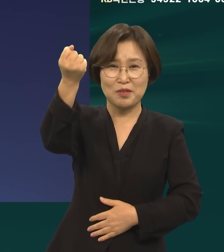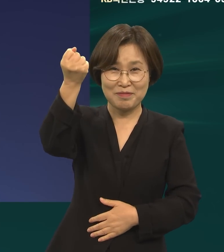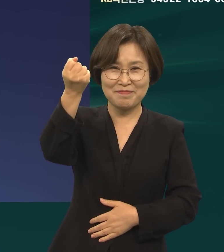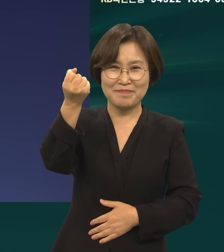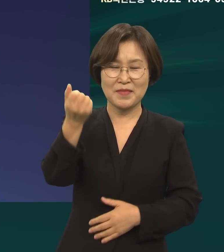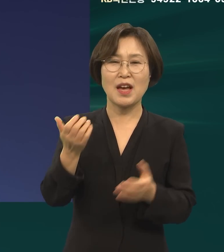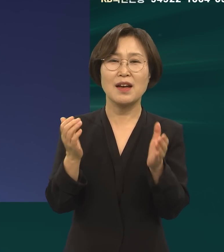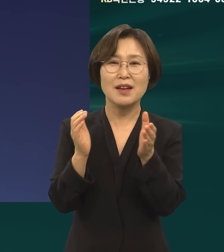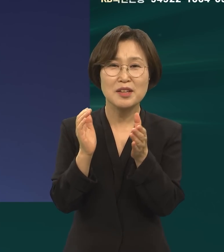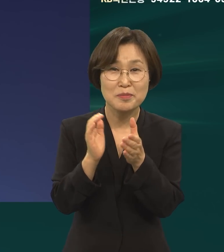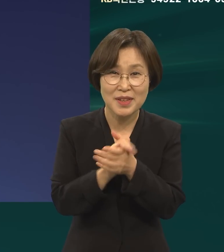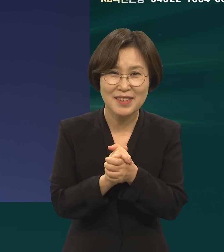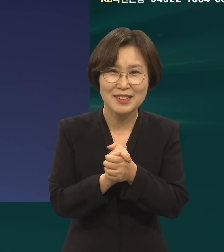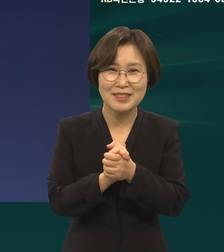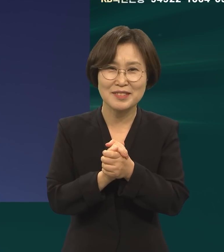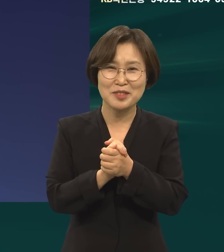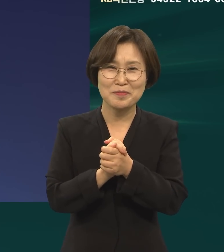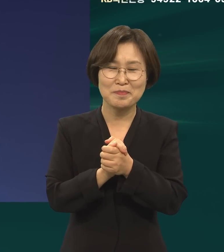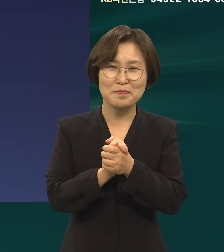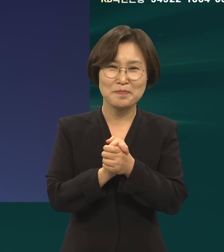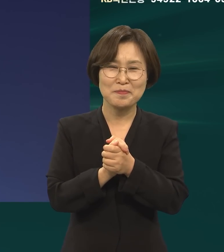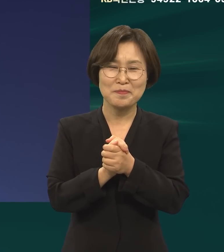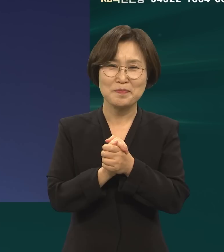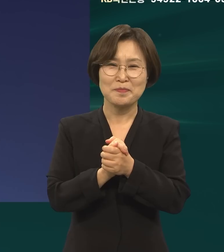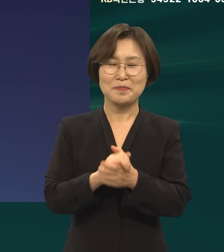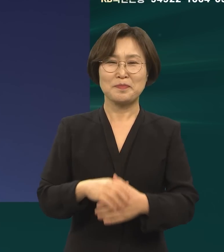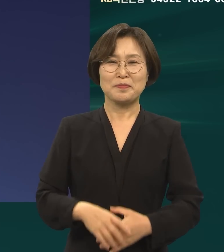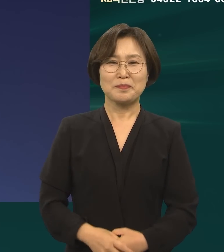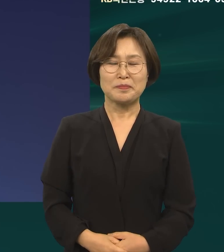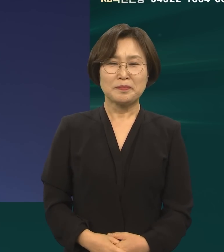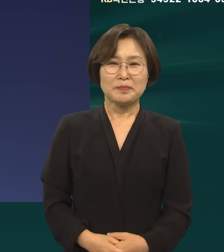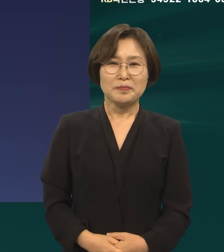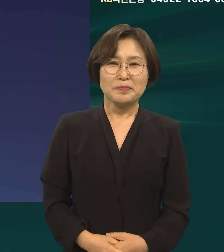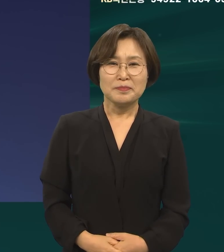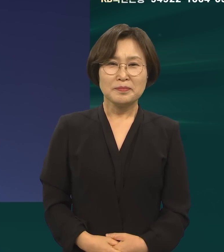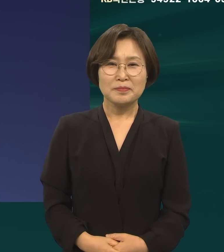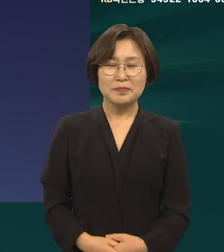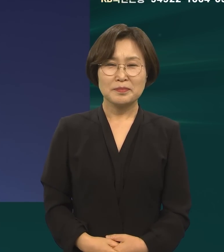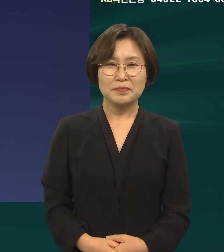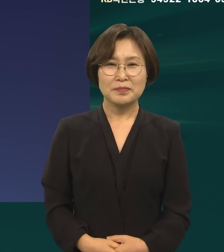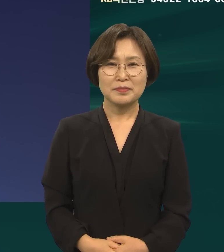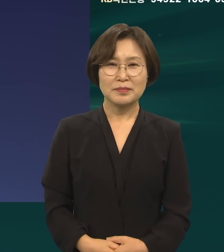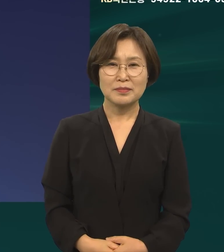아멘. 저는 선교사님 간증 들으면서 이런 생각을 했어요.